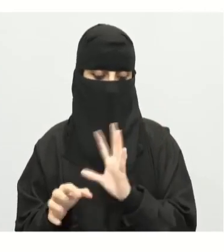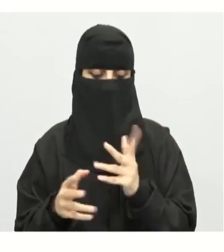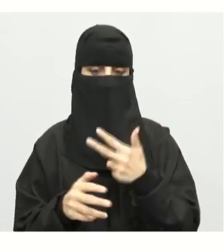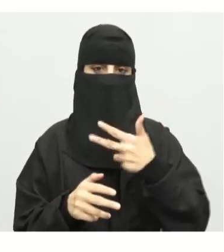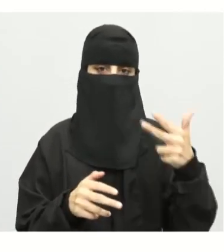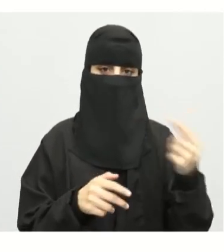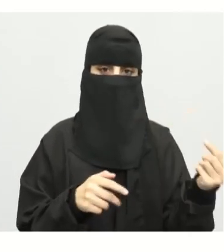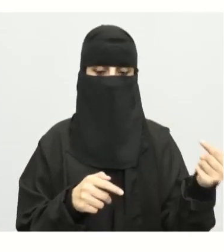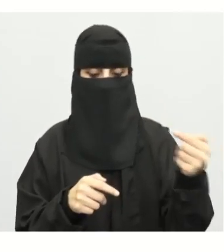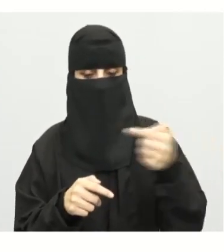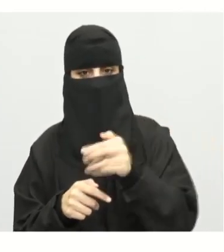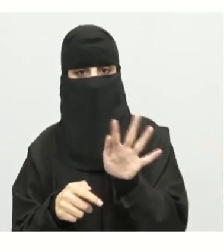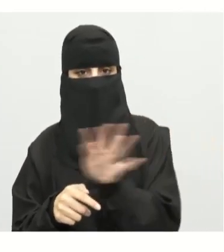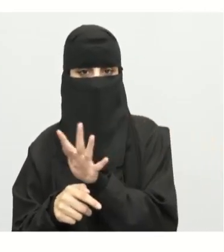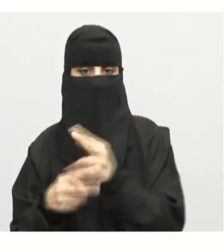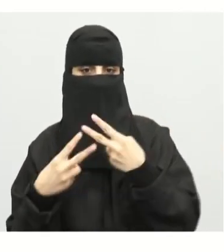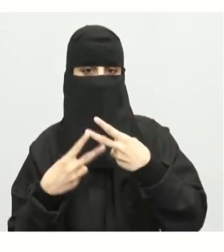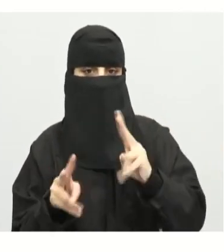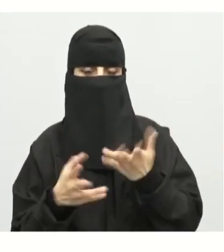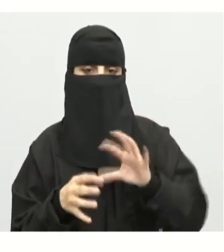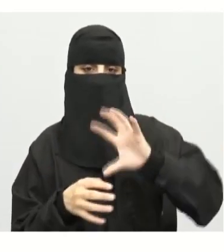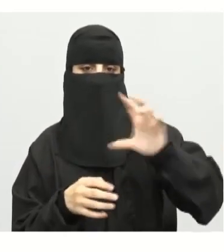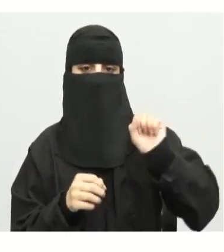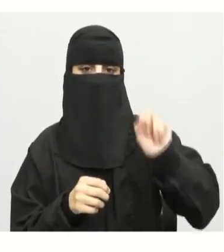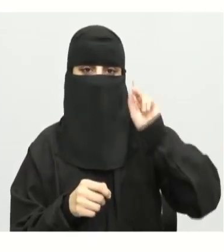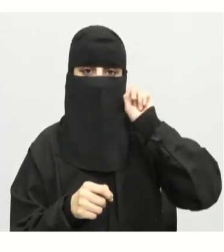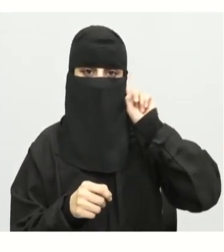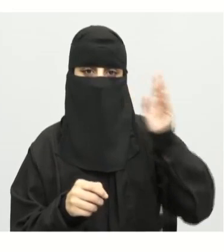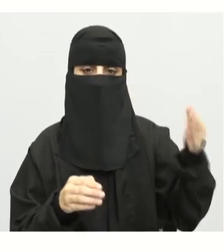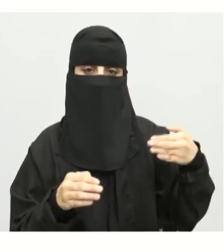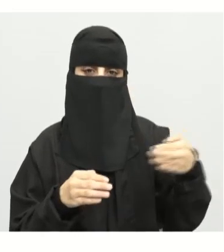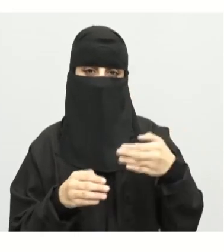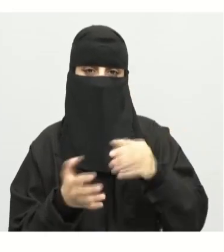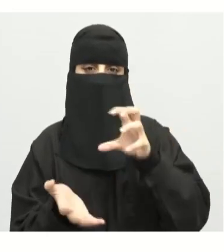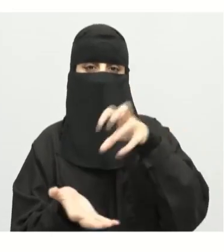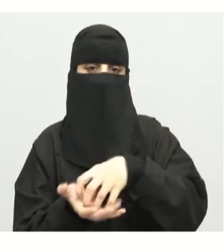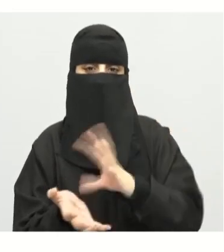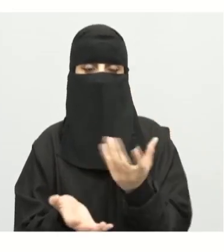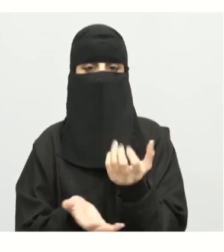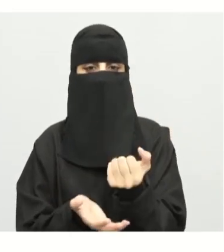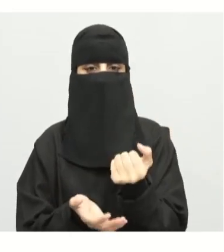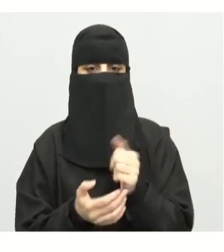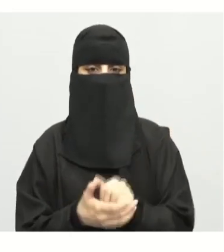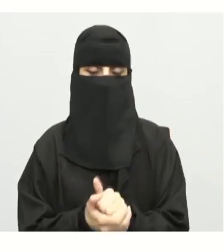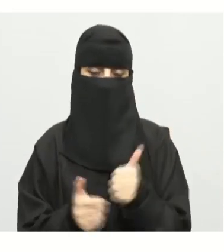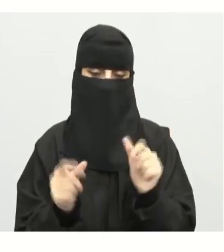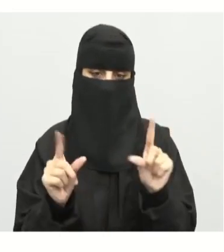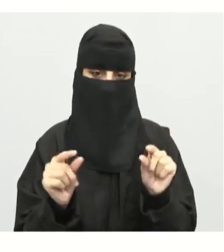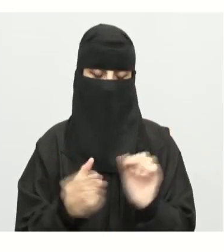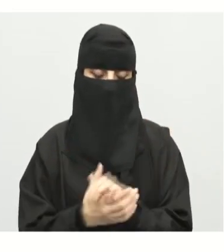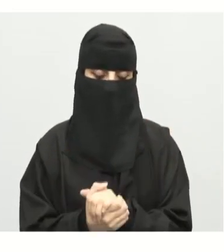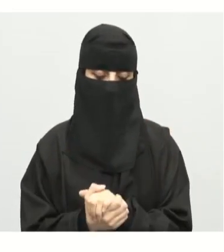ويبتدئ من جبال المدينه المنوره مخترقا منطقه القصيم اجابه صحيحه